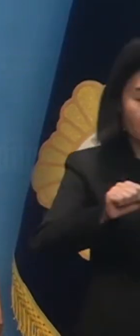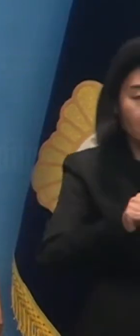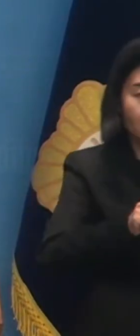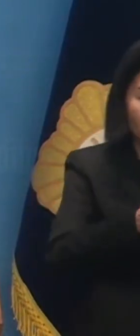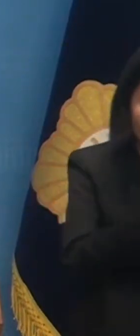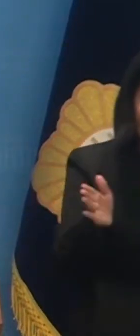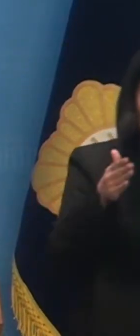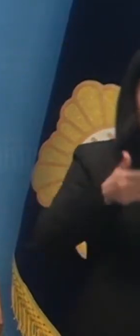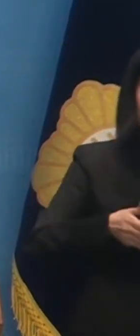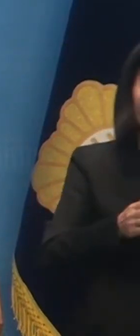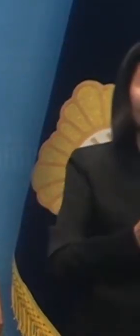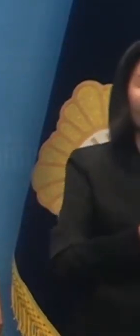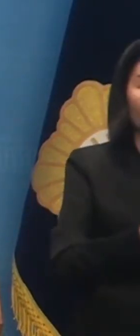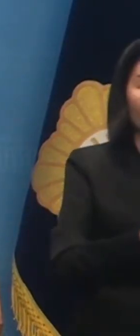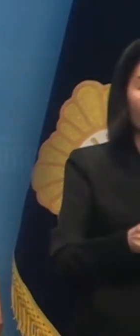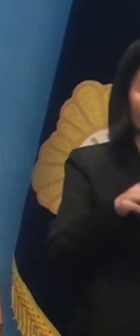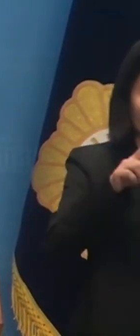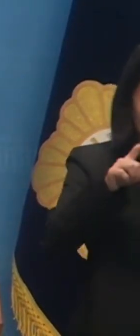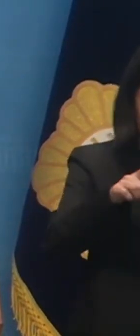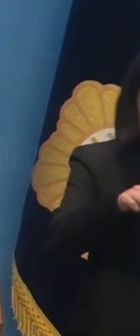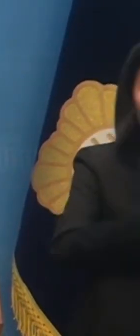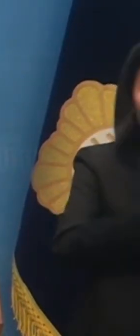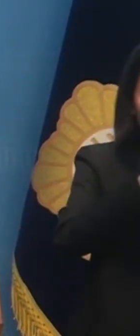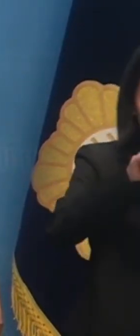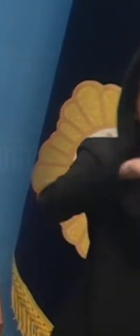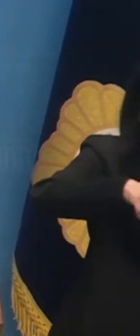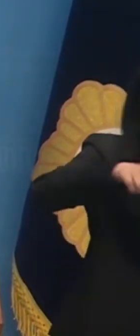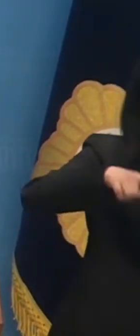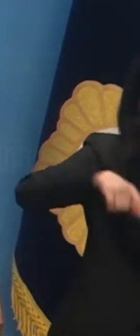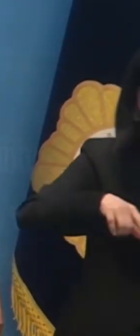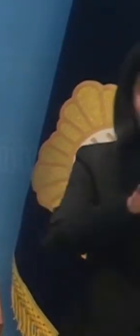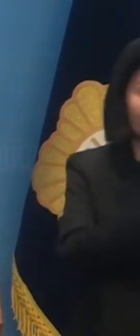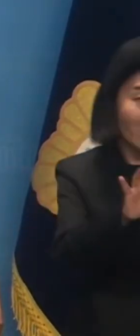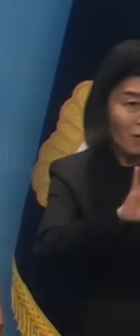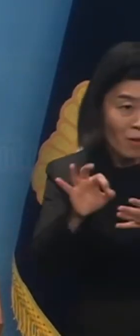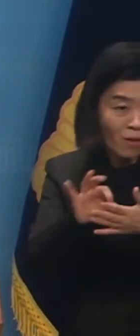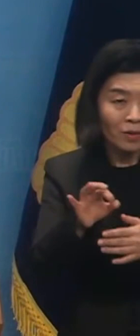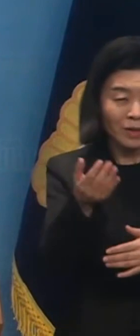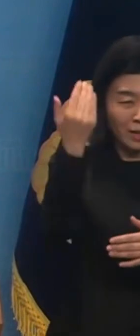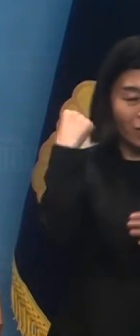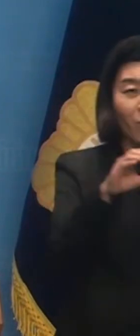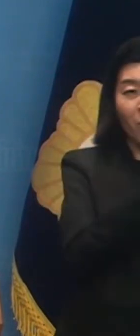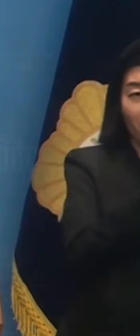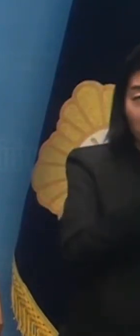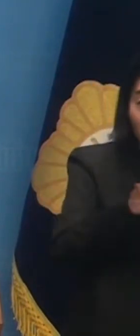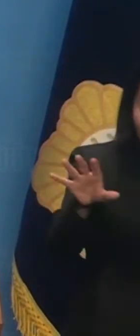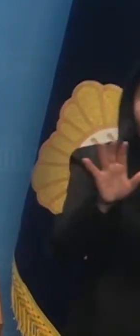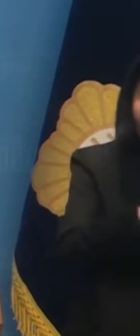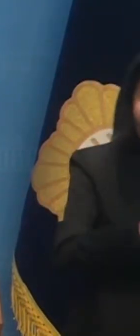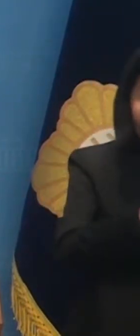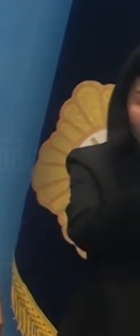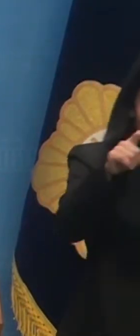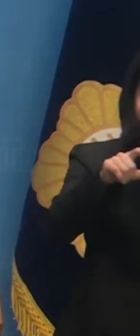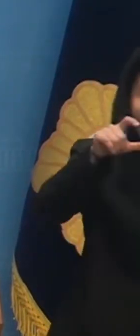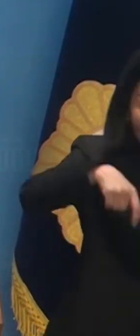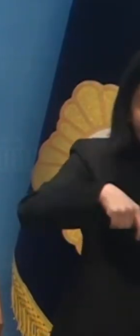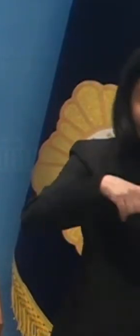소멸성 지역화폐 형태의 재정지출은 코로나19 상황 재난지원금의 거시경제 효과를 통해 충분히